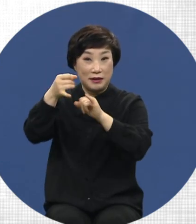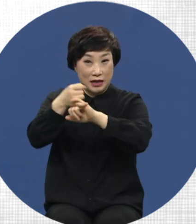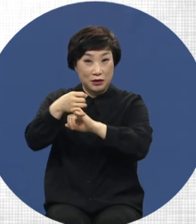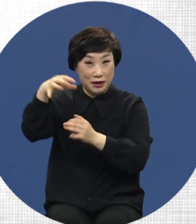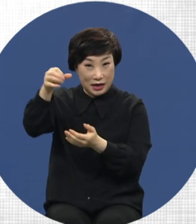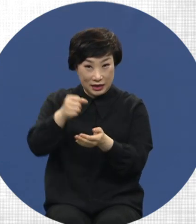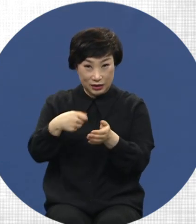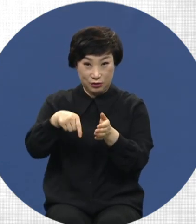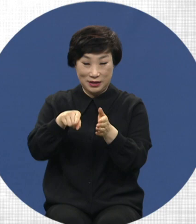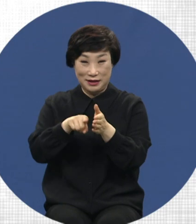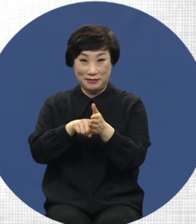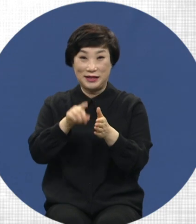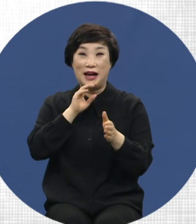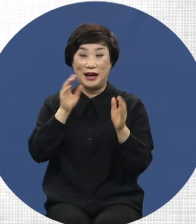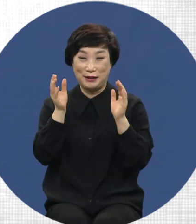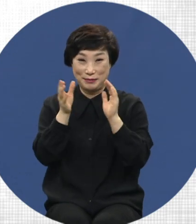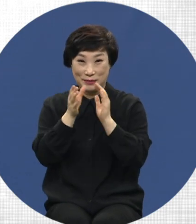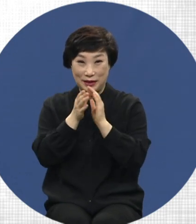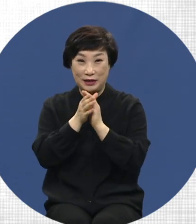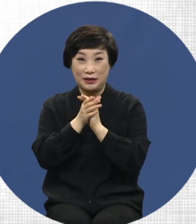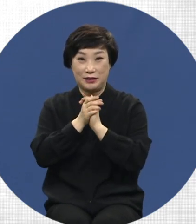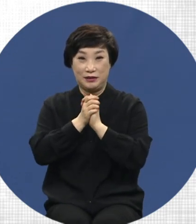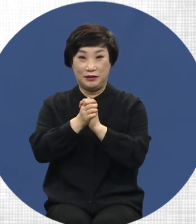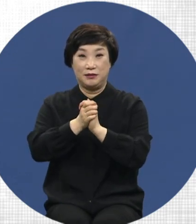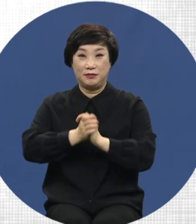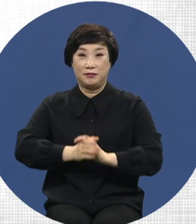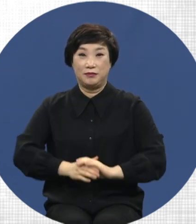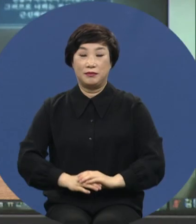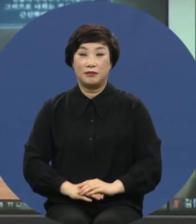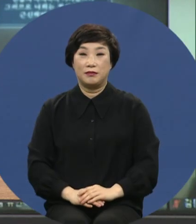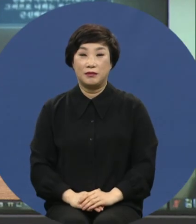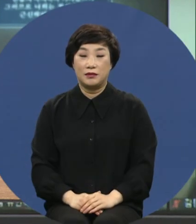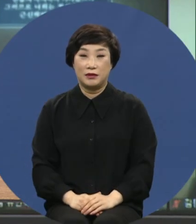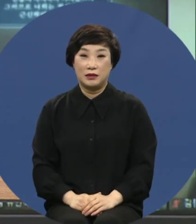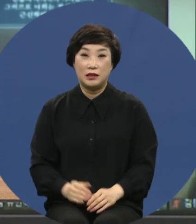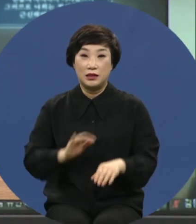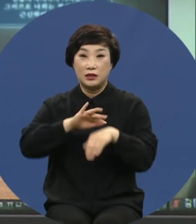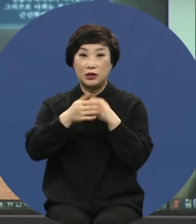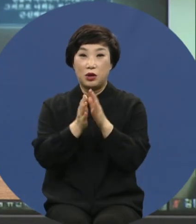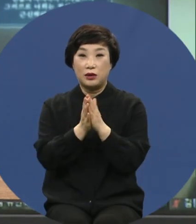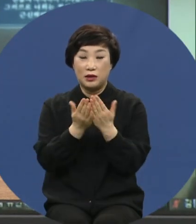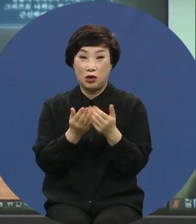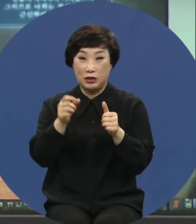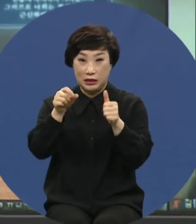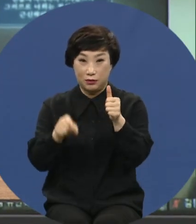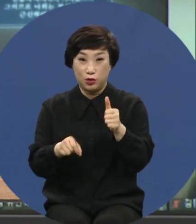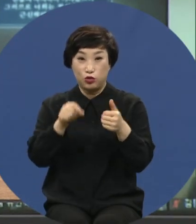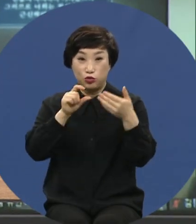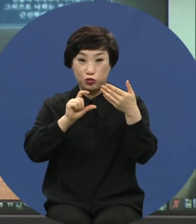하려 하심이니라. 아멘. 아멘. 히브리서 9장